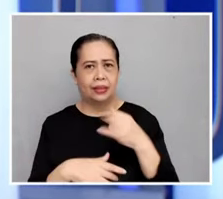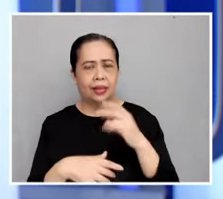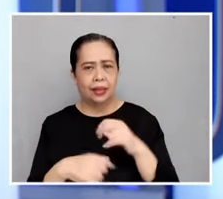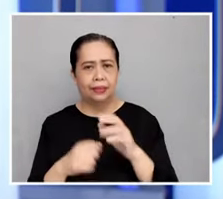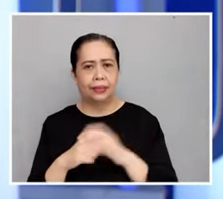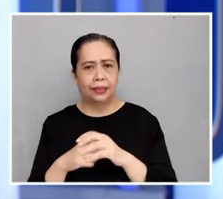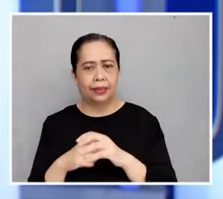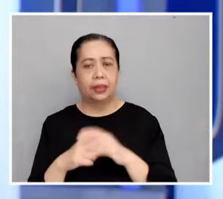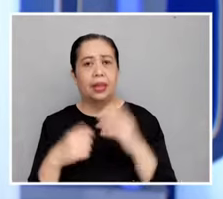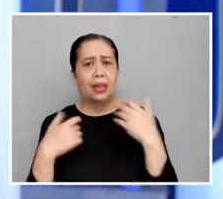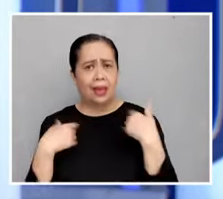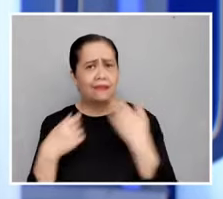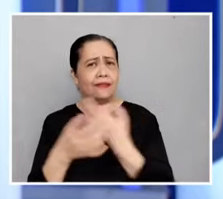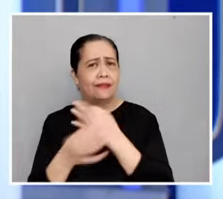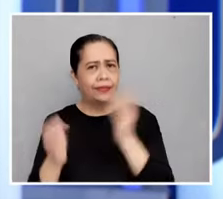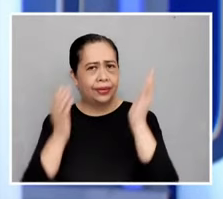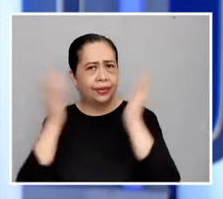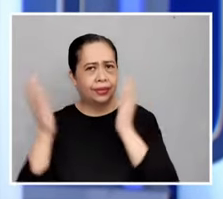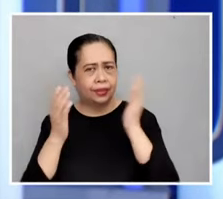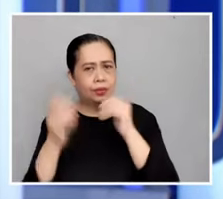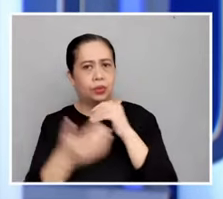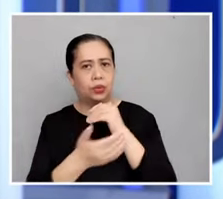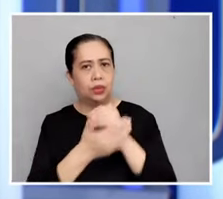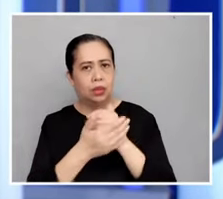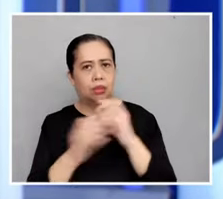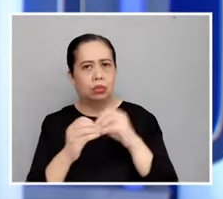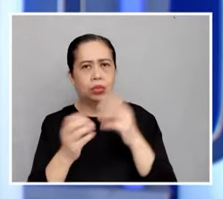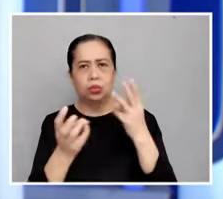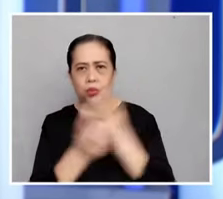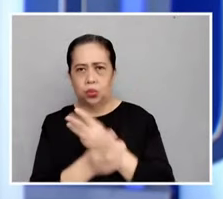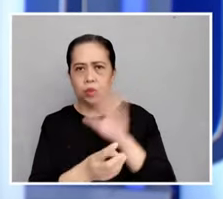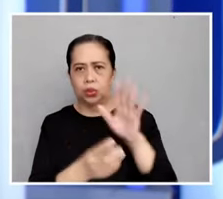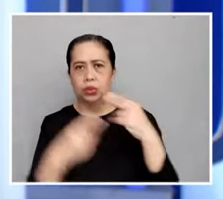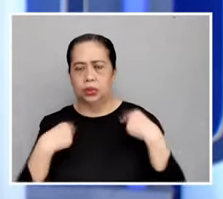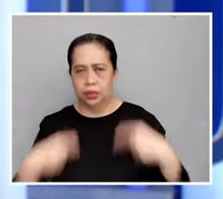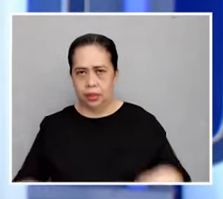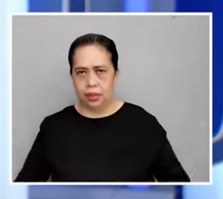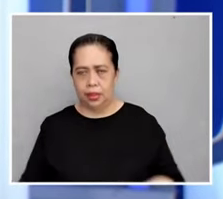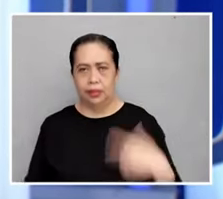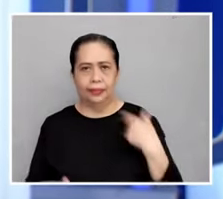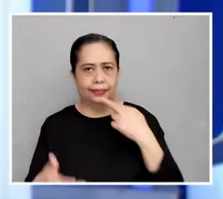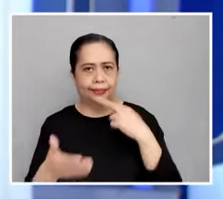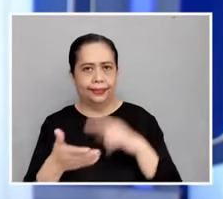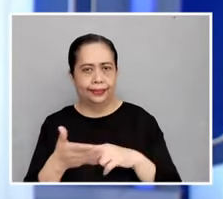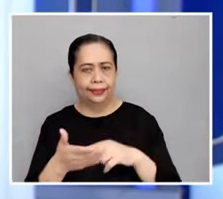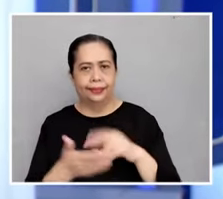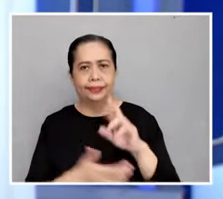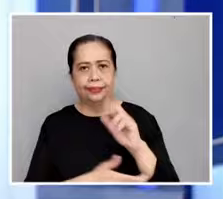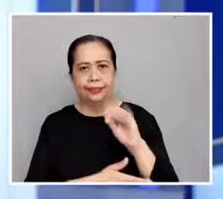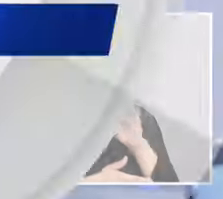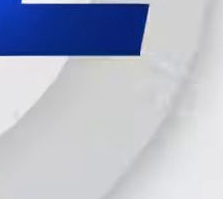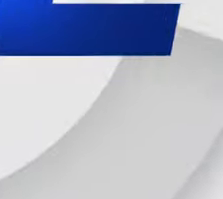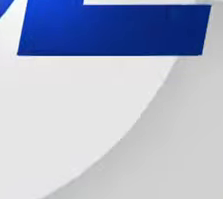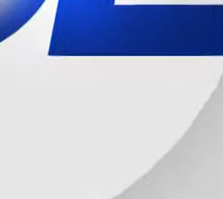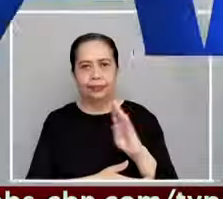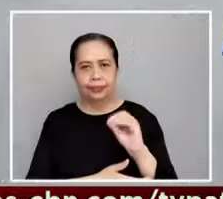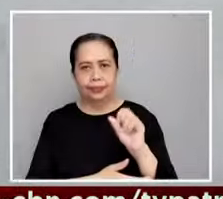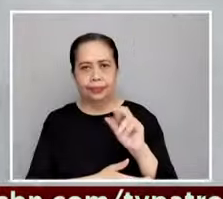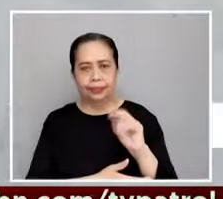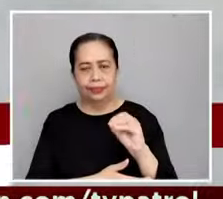ang libreng serbisyo para maiwasan ang paglala ng kalusugan. Nagpapatrol, Rafael Busano.